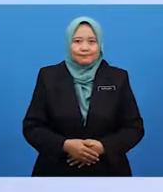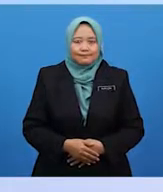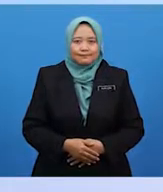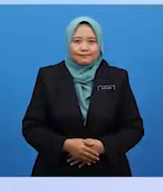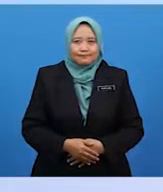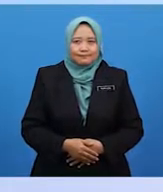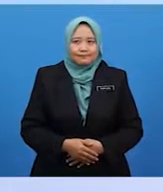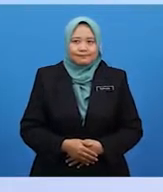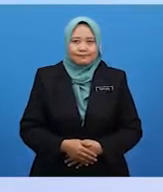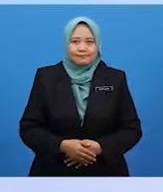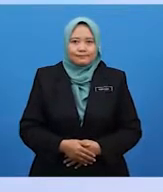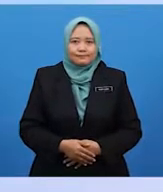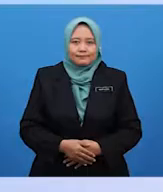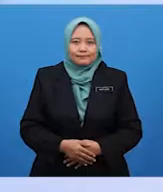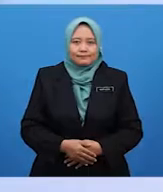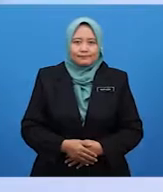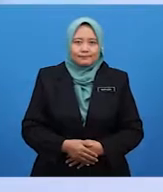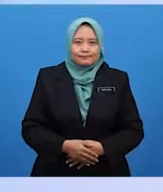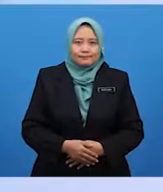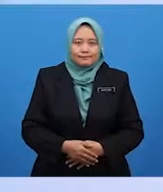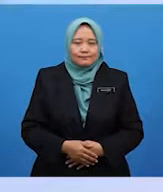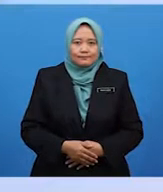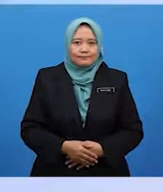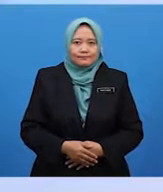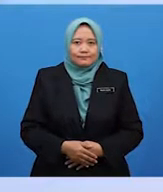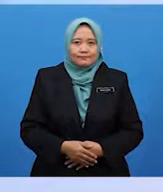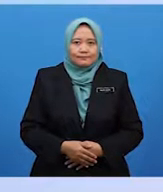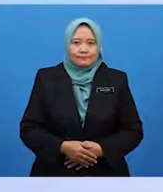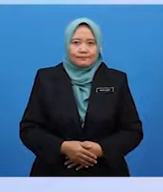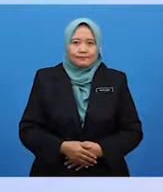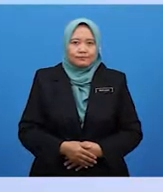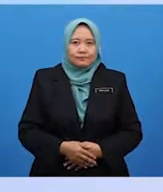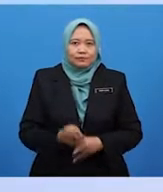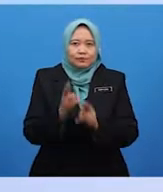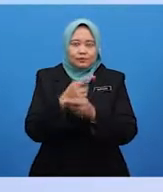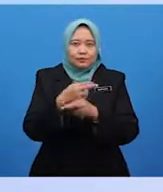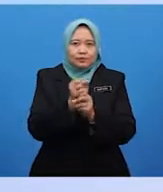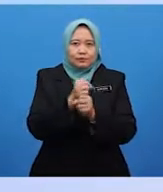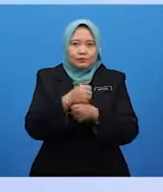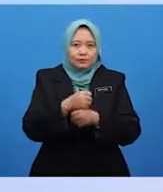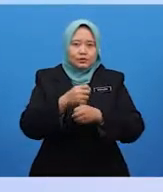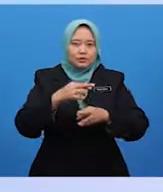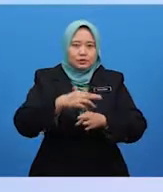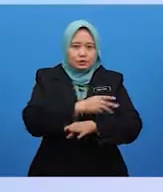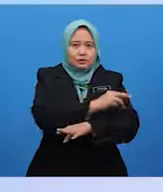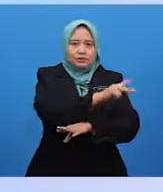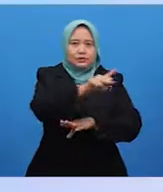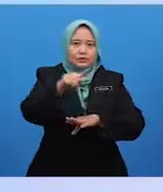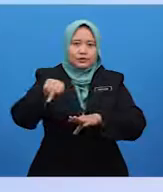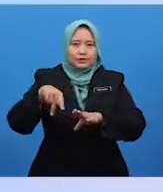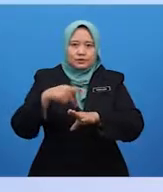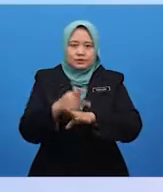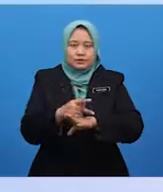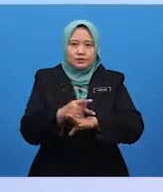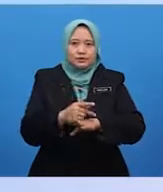fashion dan tekstil. Reka bentuk persekitaran merupakan bidang seni yang menarik dan